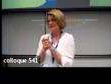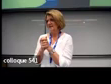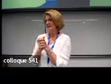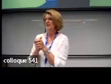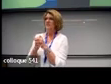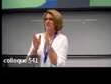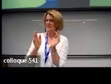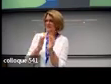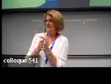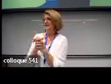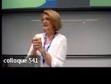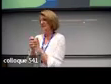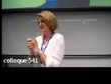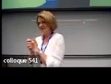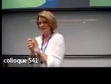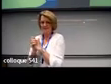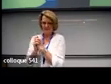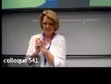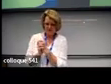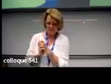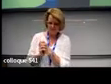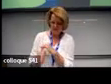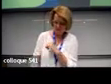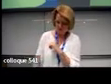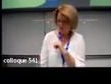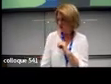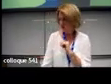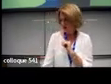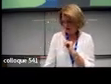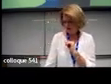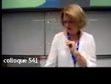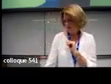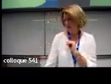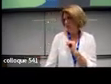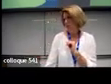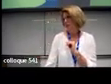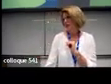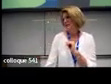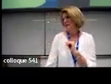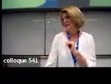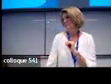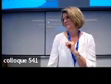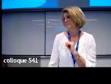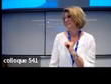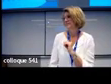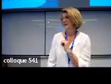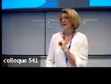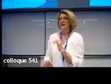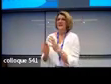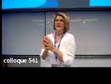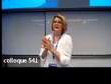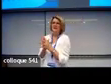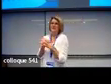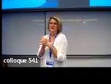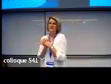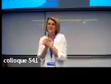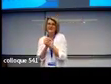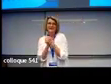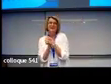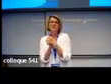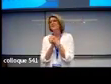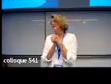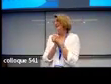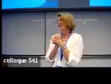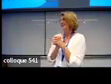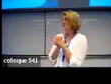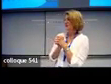en français entre 2005 et 2021, mais ici, je vais présenter juste les résultats donc, pour le Canada. Alors, en